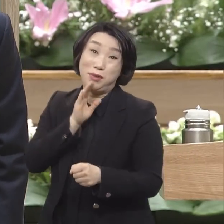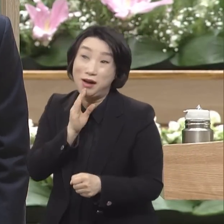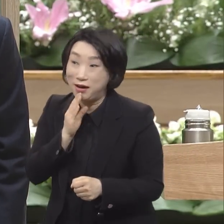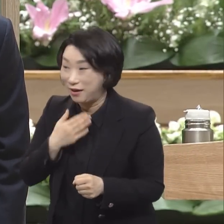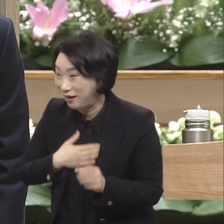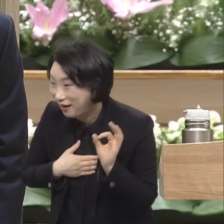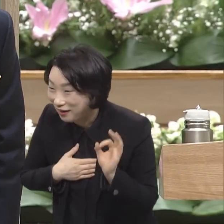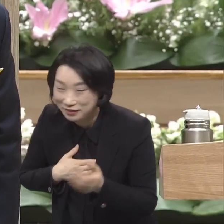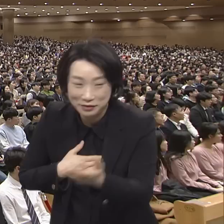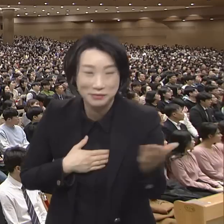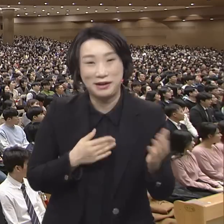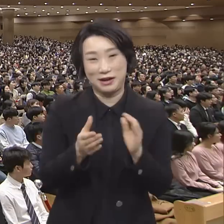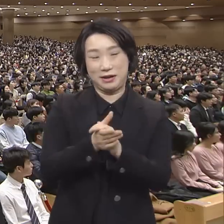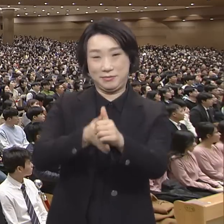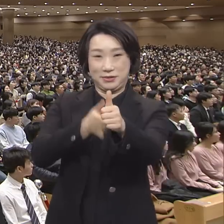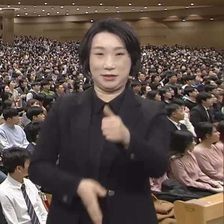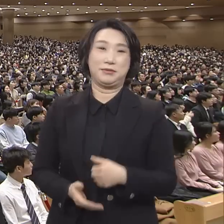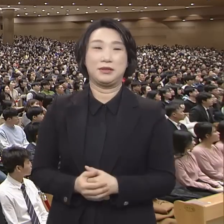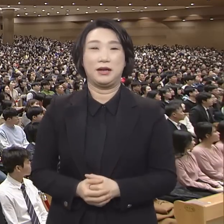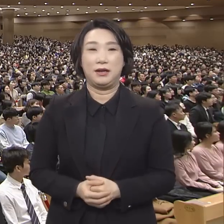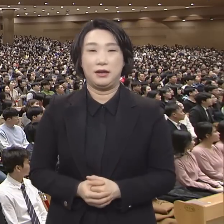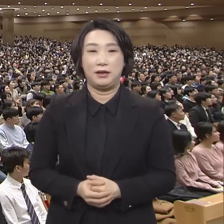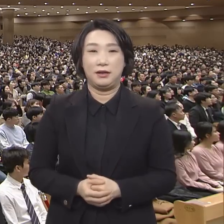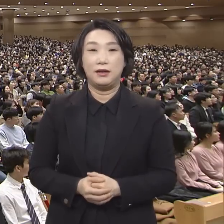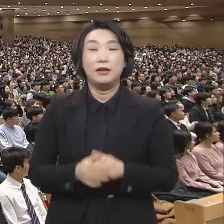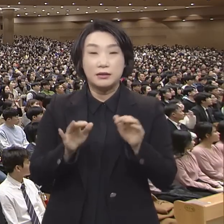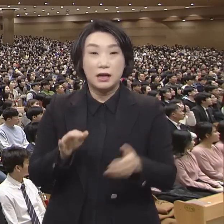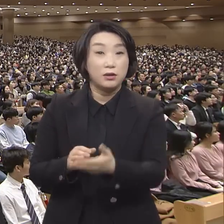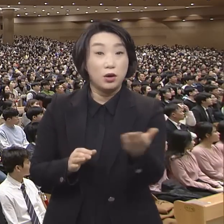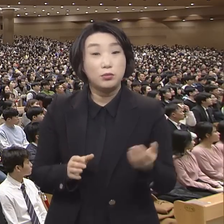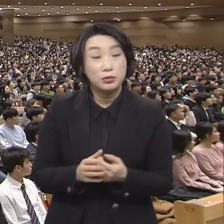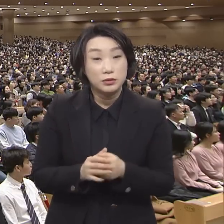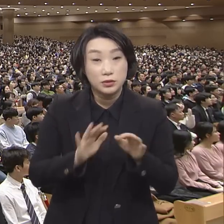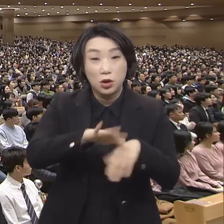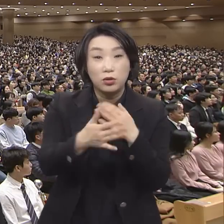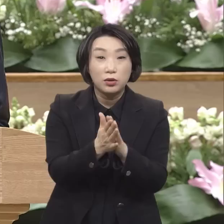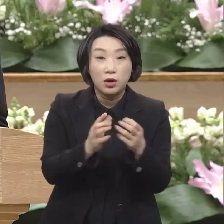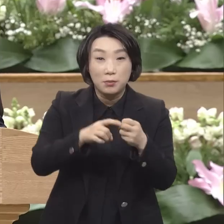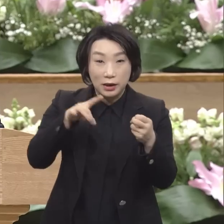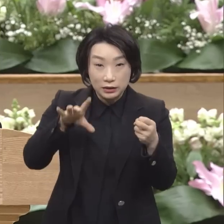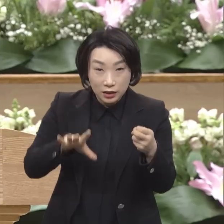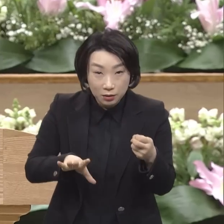알아듣는 사람만 아멘 해봐. 자,